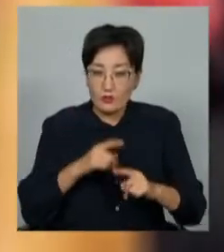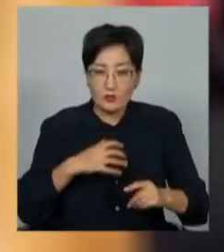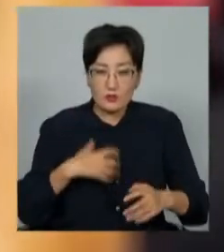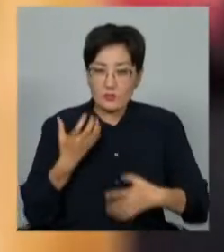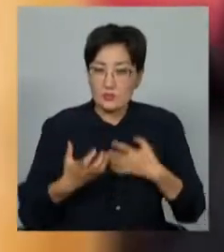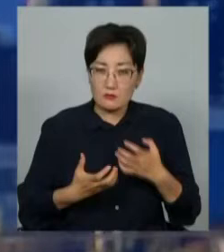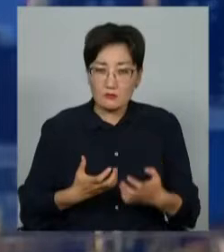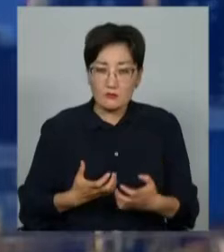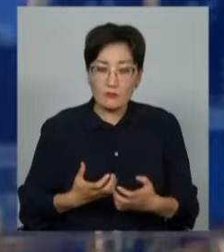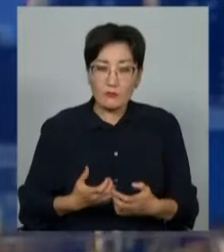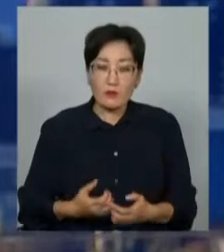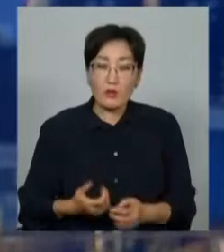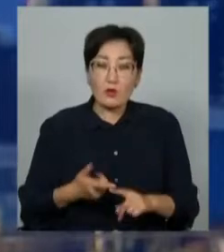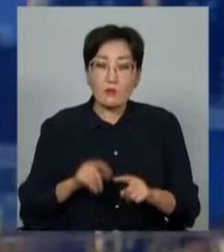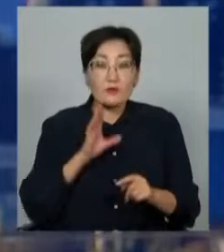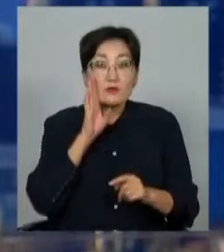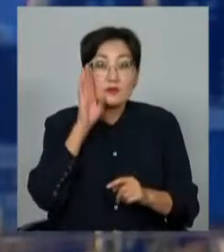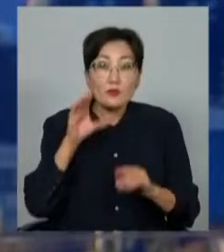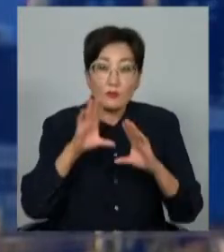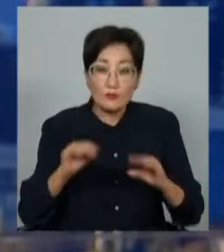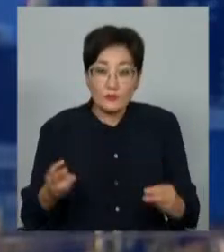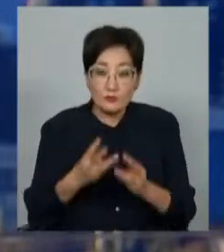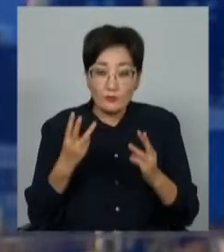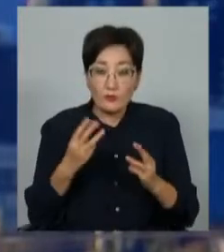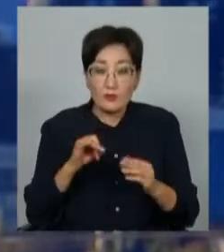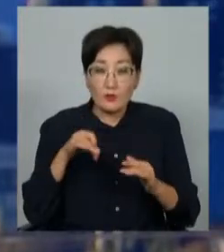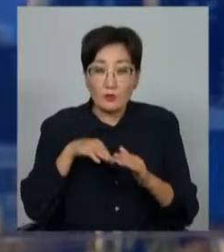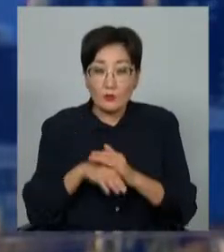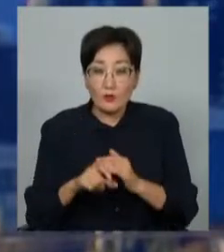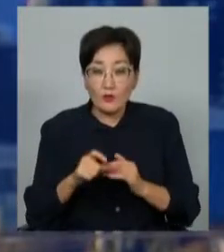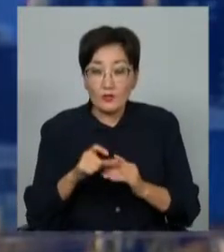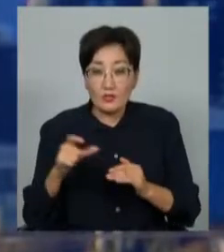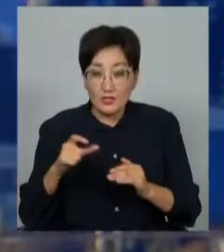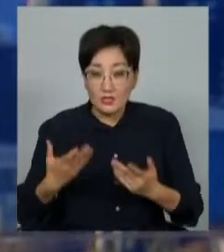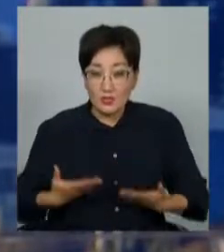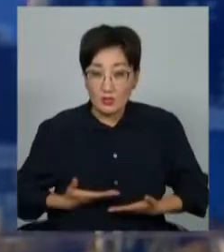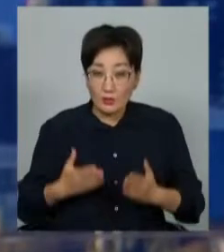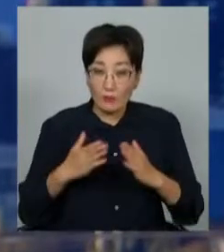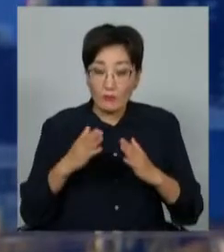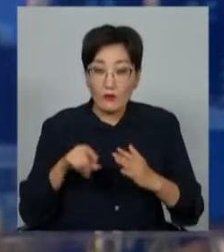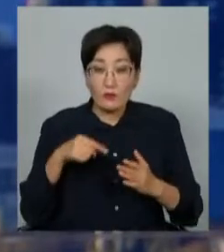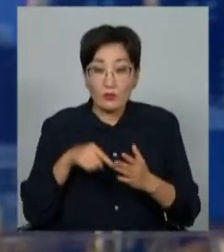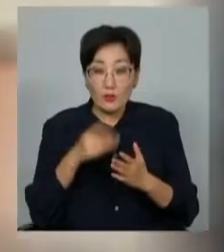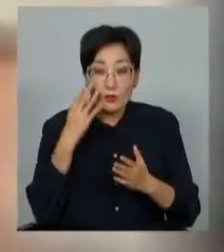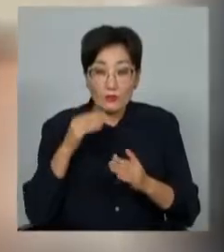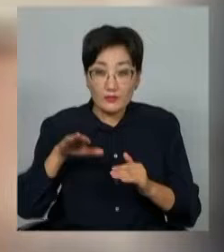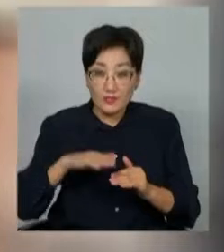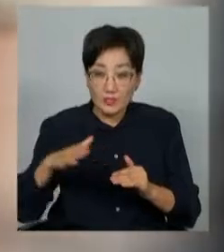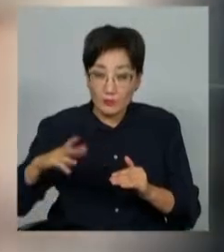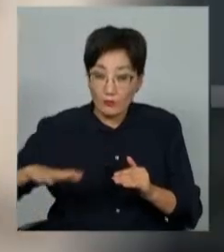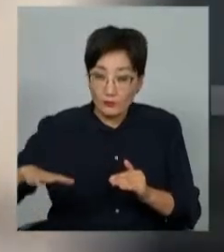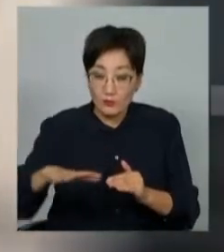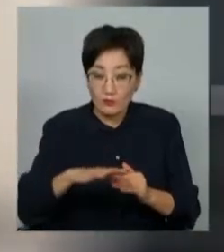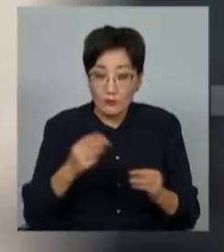страшно. Этим утром тушили пожары и в одном из многоквартирных домов в Алматы. Возгорание произошло на лестничной